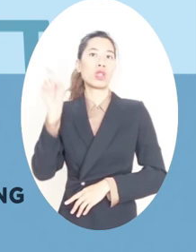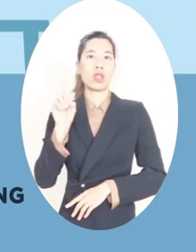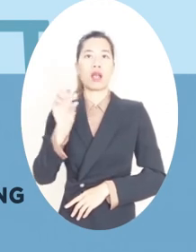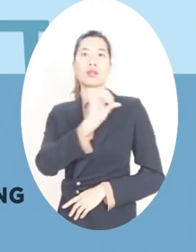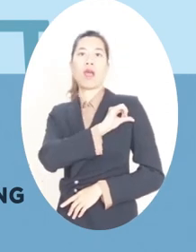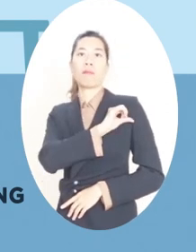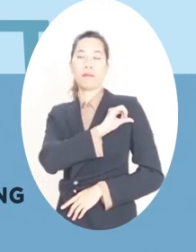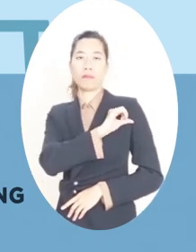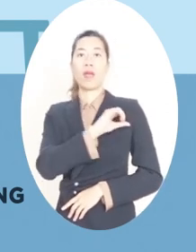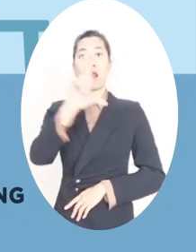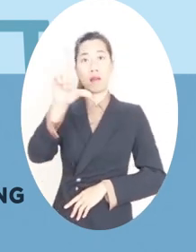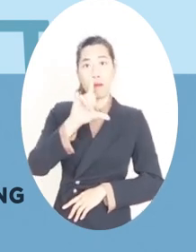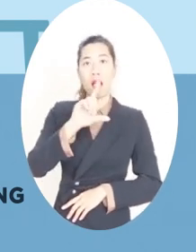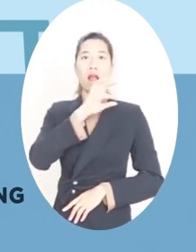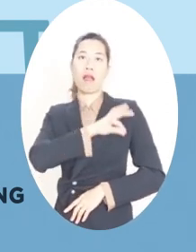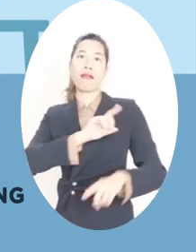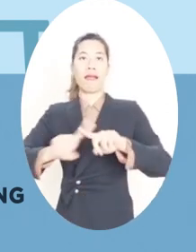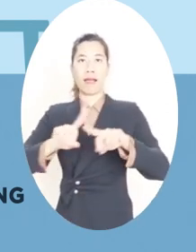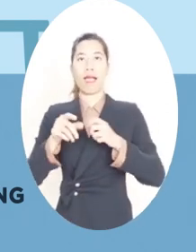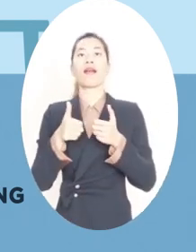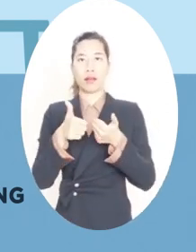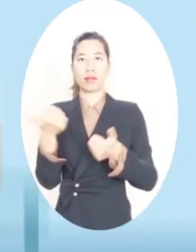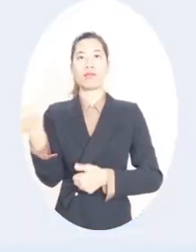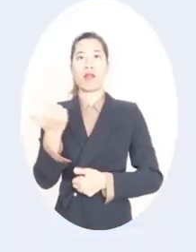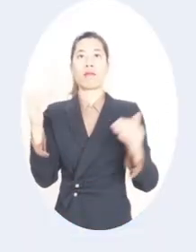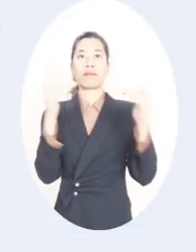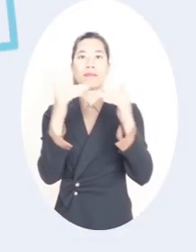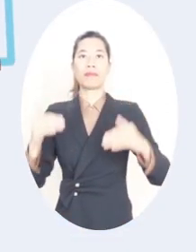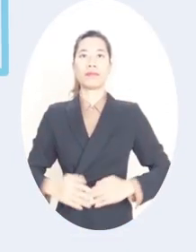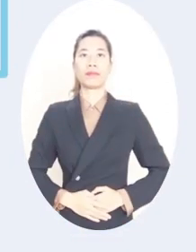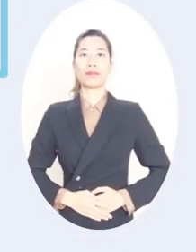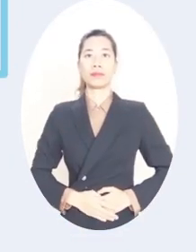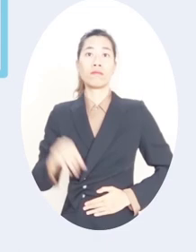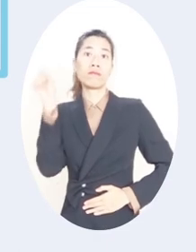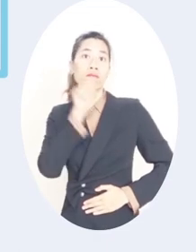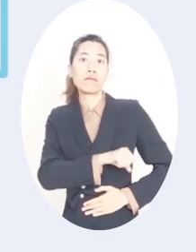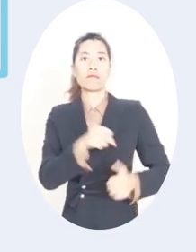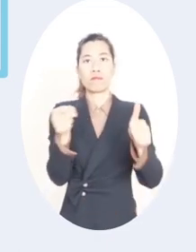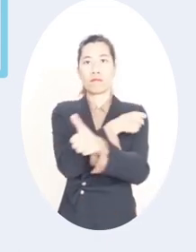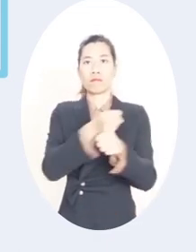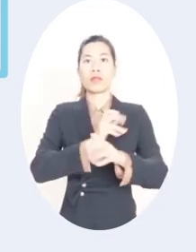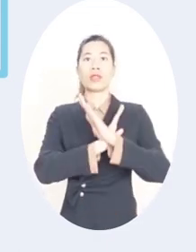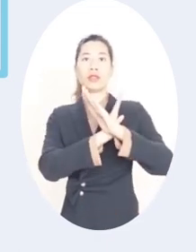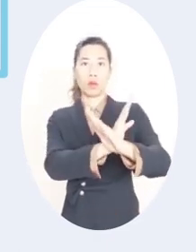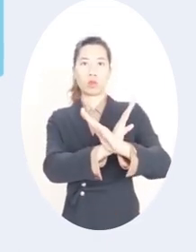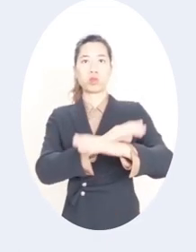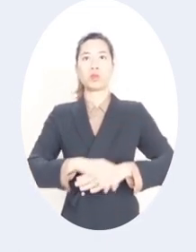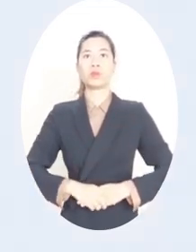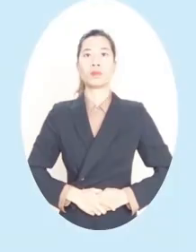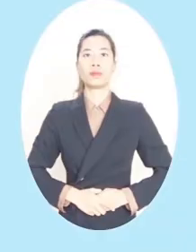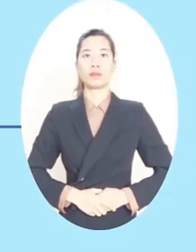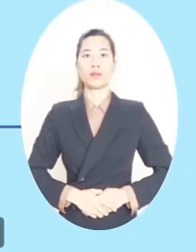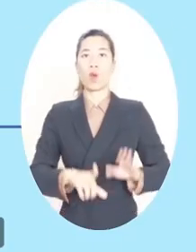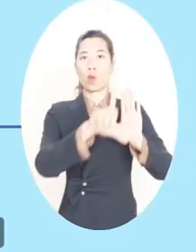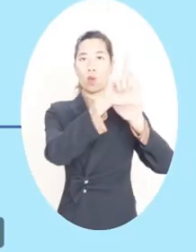Thời gian nghỉ vẫn được hưởng đủ tiền lương theo hợp đồng lao động. Thứ tư, về phòng chống quấy rối tình dục tại nơi làm